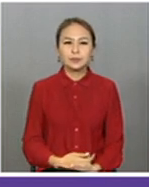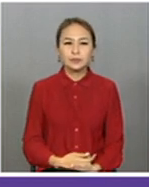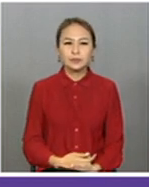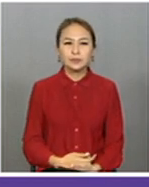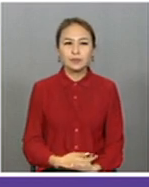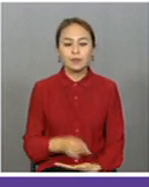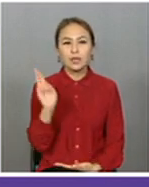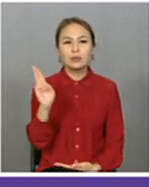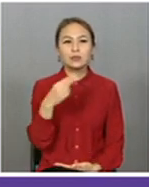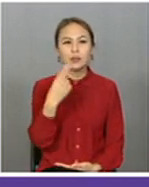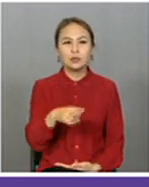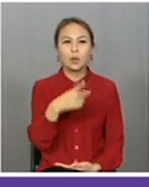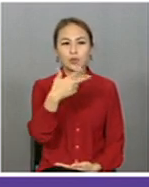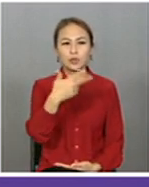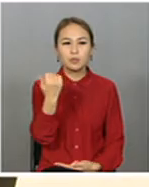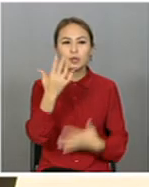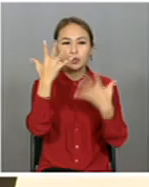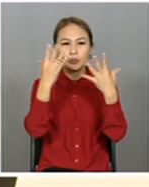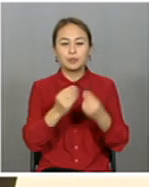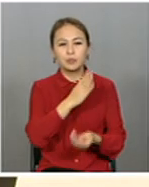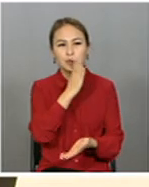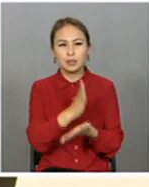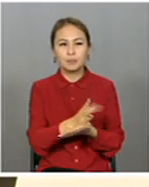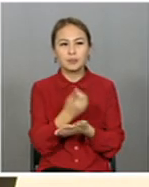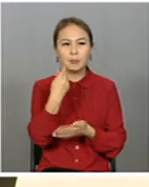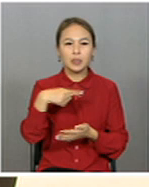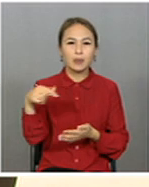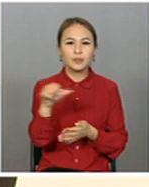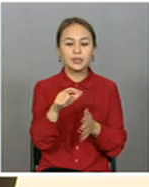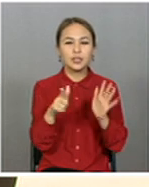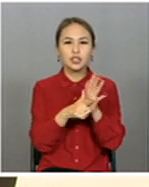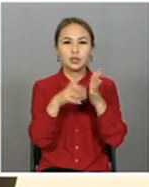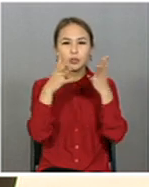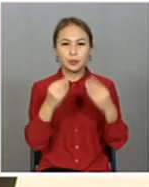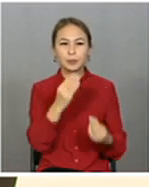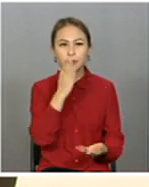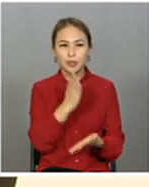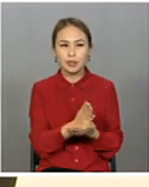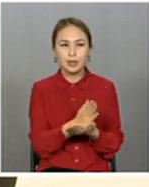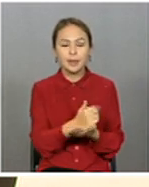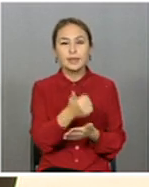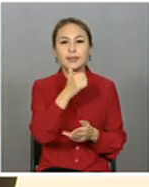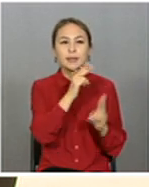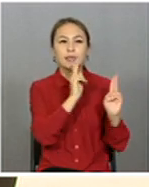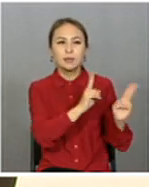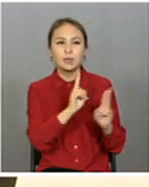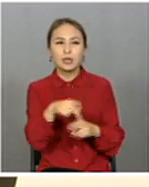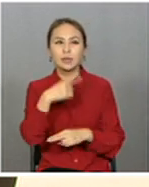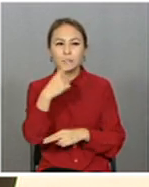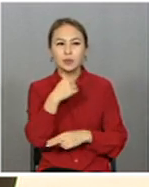90 айында 31 күн бар. Бір аптада 7 күн бар. Енді ретімен атап көрейік.